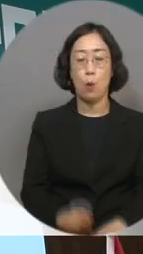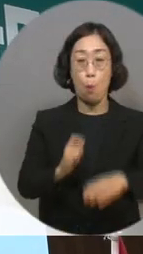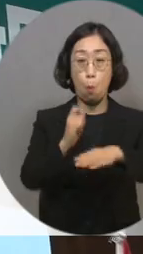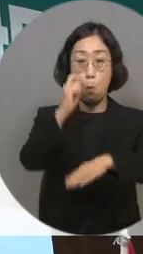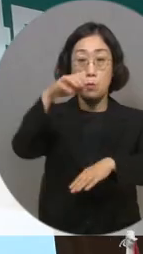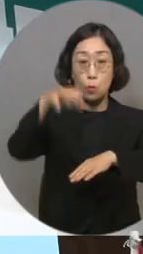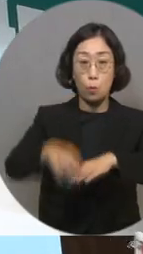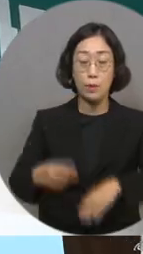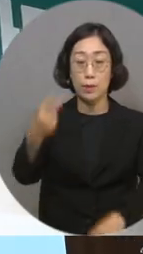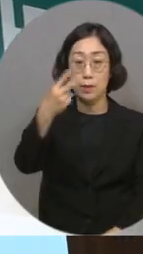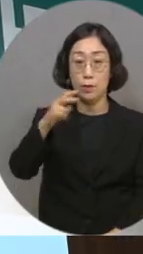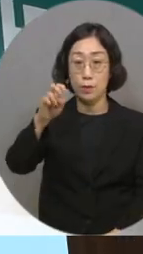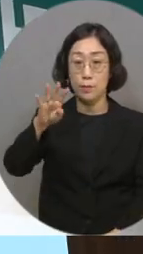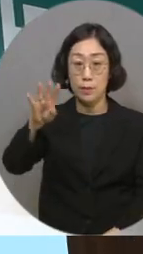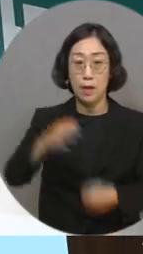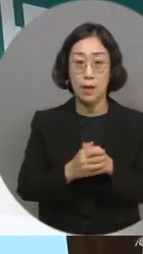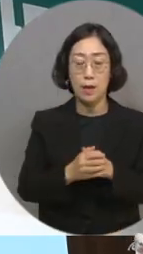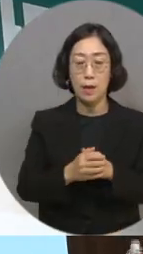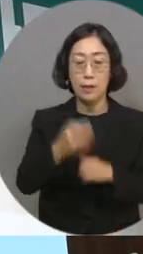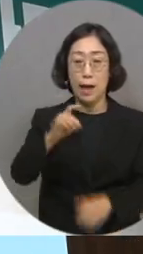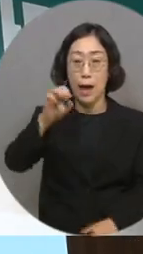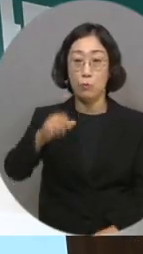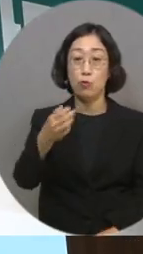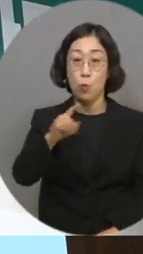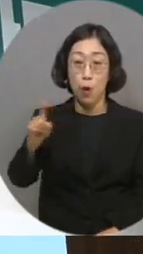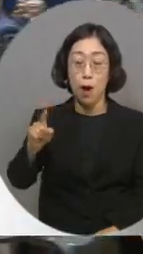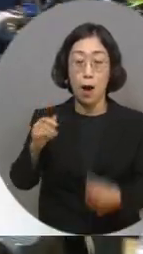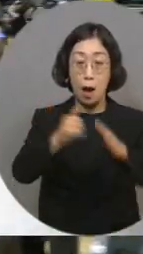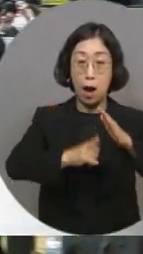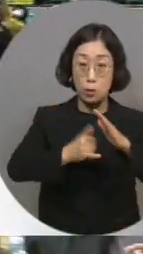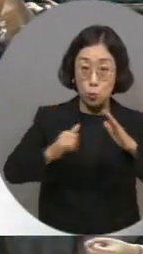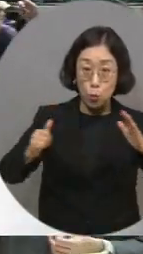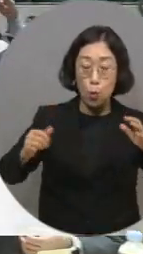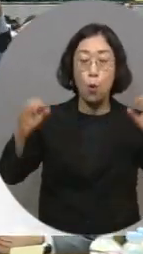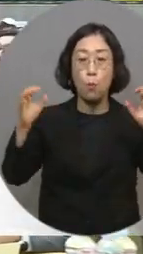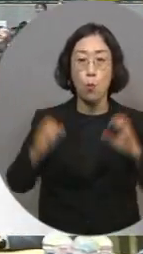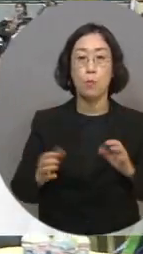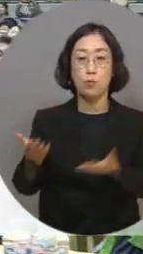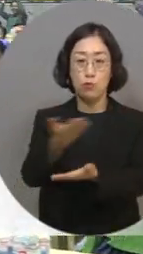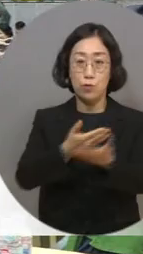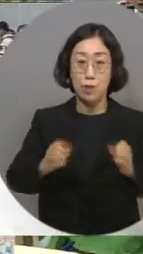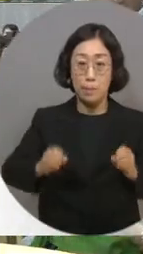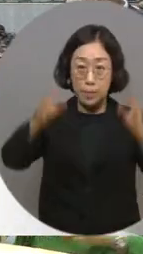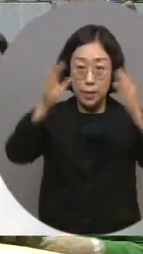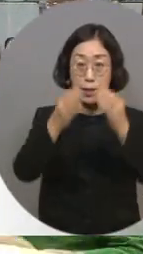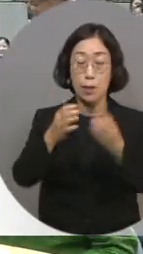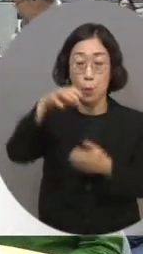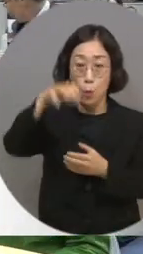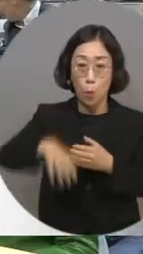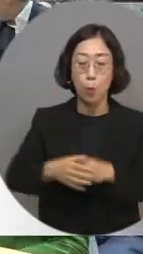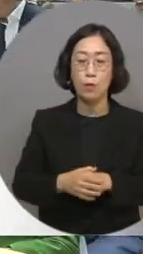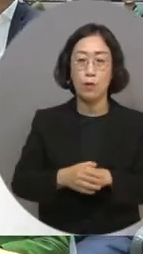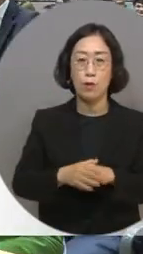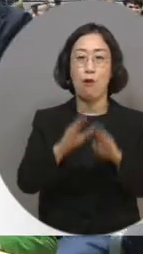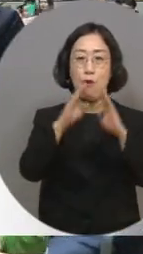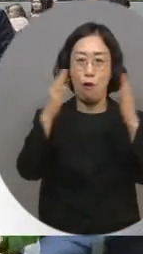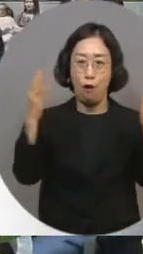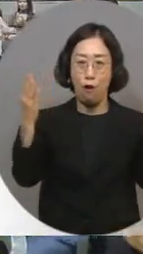고흥군이 2024 고흥 다문화가족 어울림 한마당을 지난 25일 고흥군민회관에서